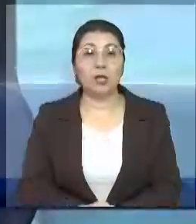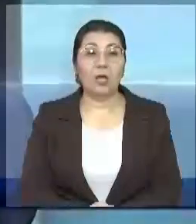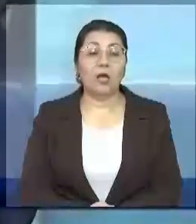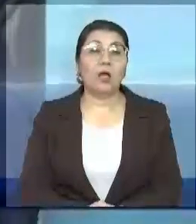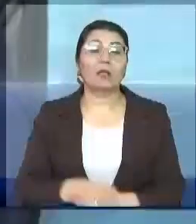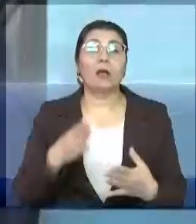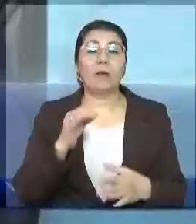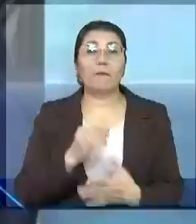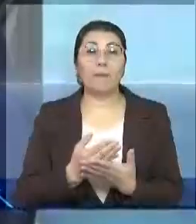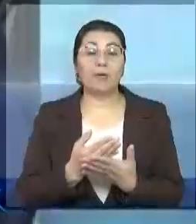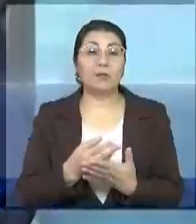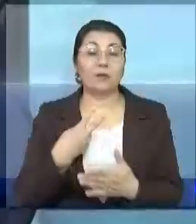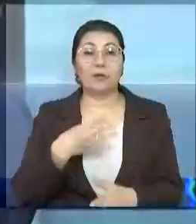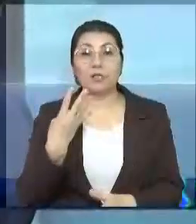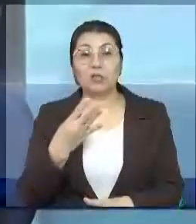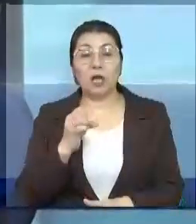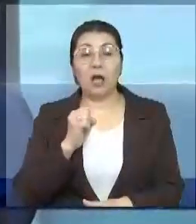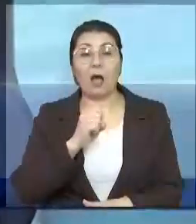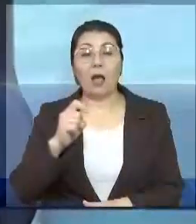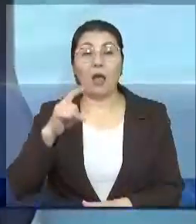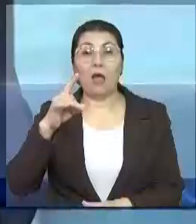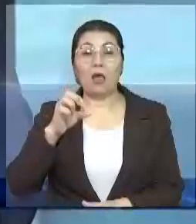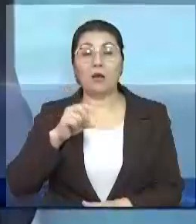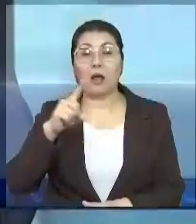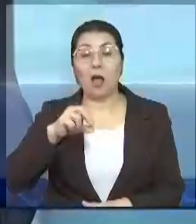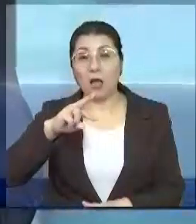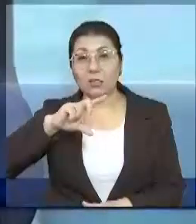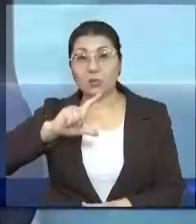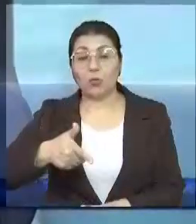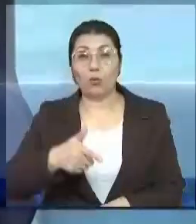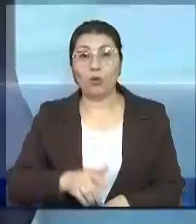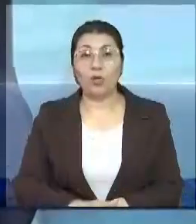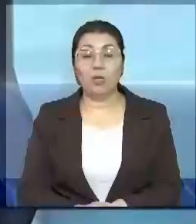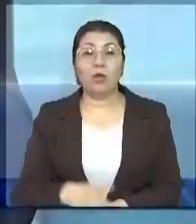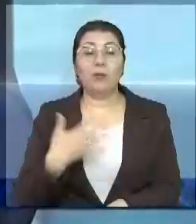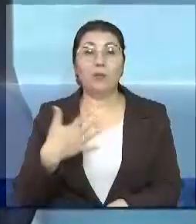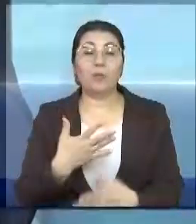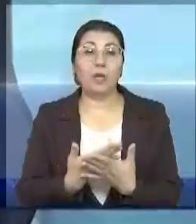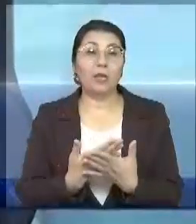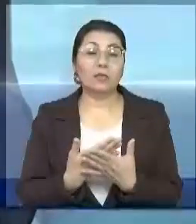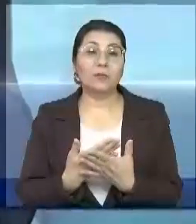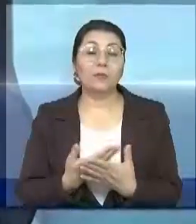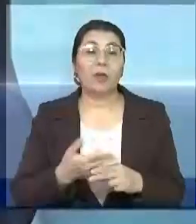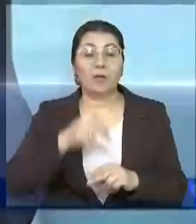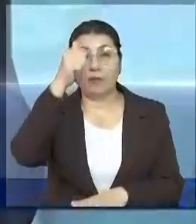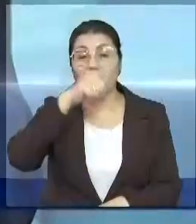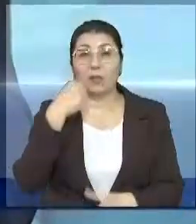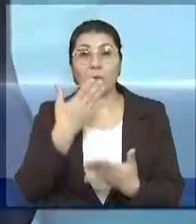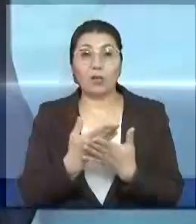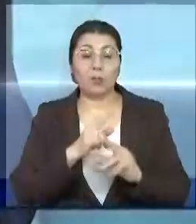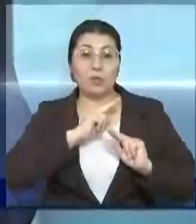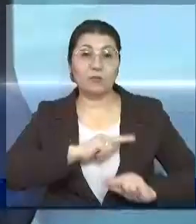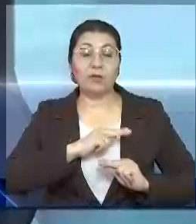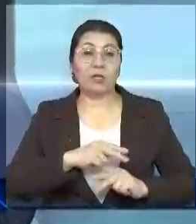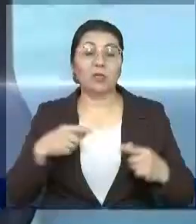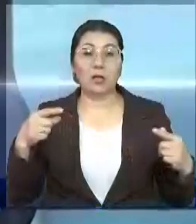вентиляционных опрыскивателя, 24 аэрозольных генератора, 12 единиц легкой авиации и 5 сверхлегкой. В этом году в мониторинговой работе против